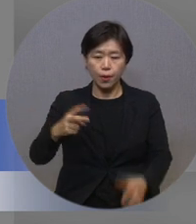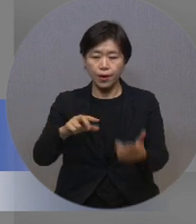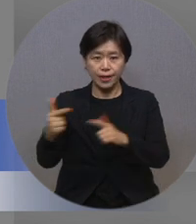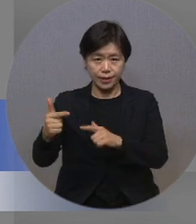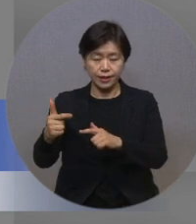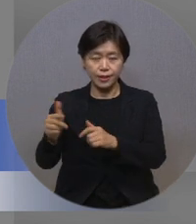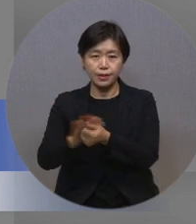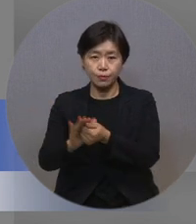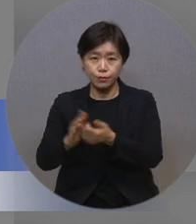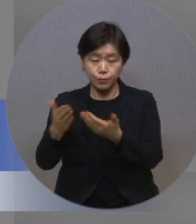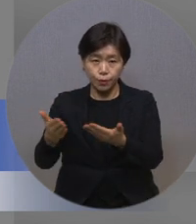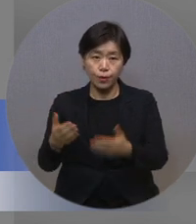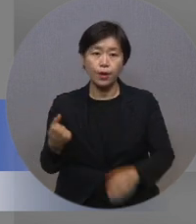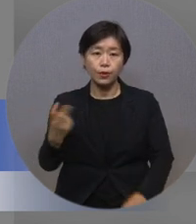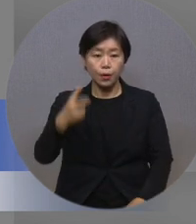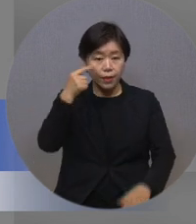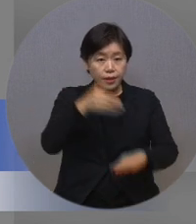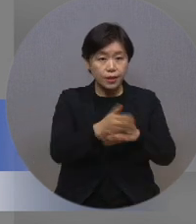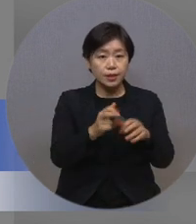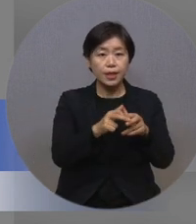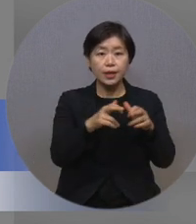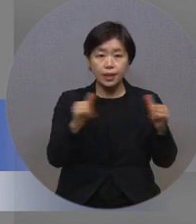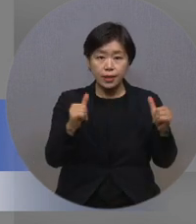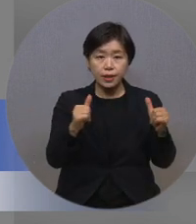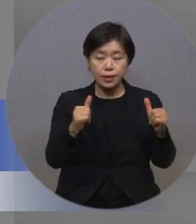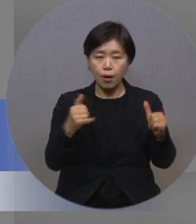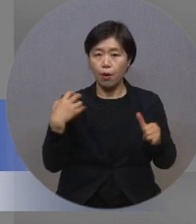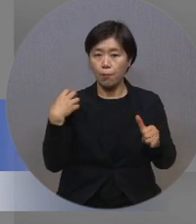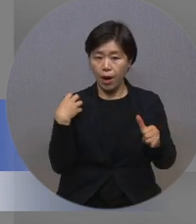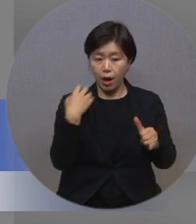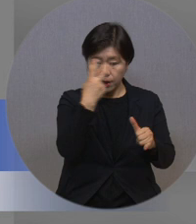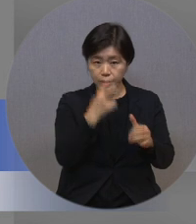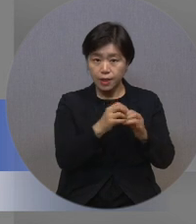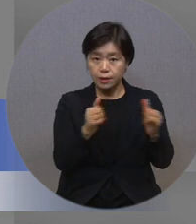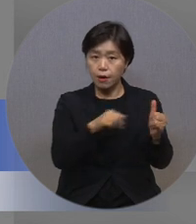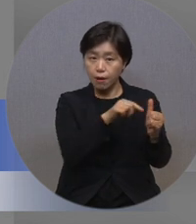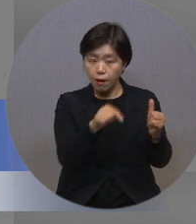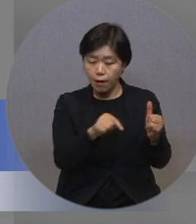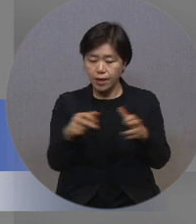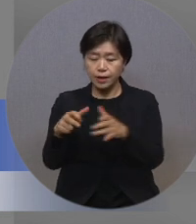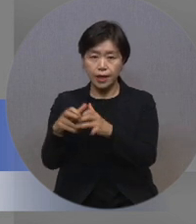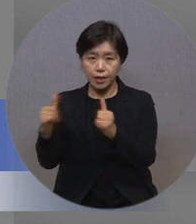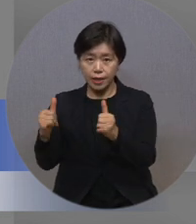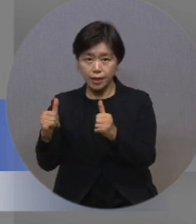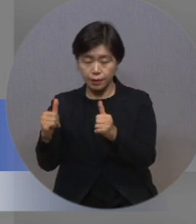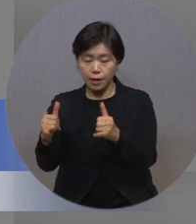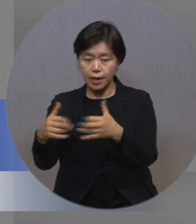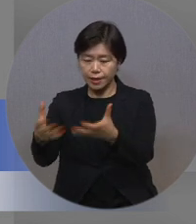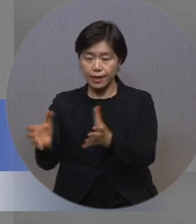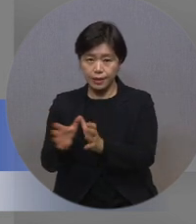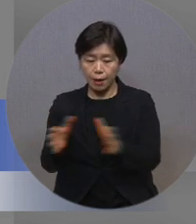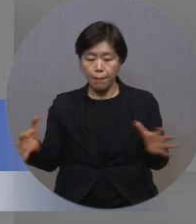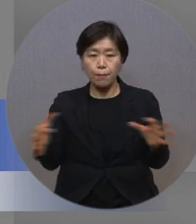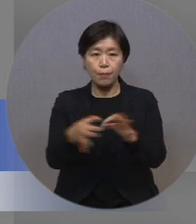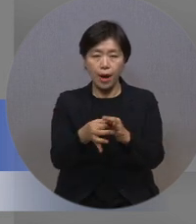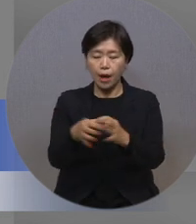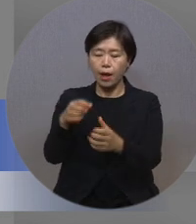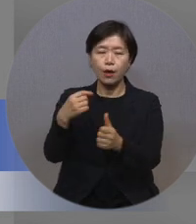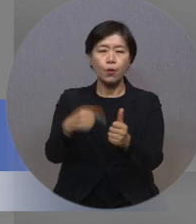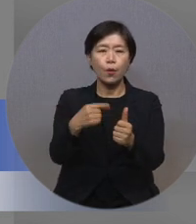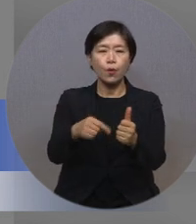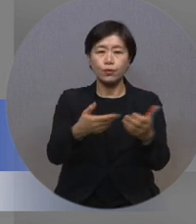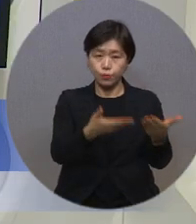발달장애인 전담조사간의 조사 역량 강화를 위해 관련 장애인 단체와의 교육체계를 마련할 예정이라고